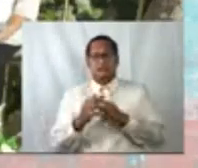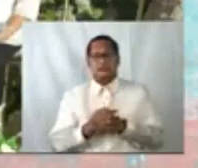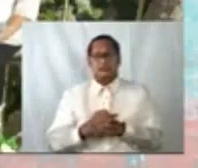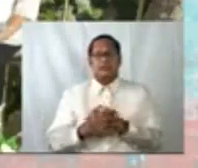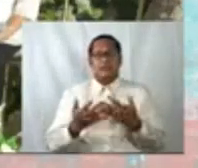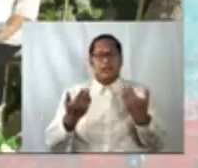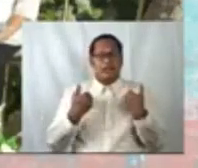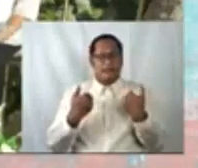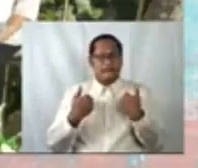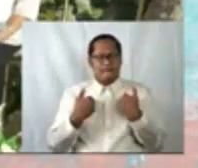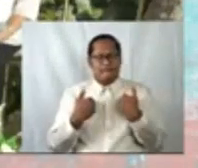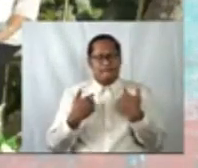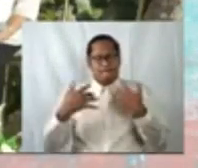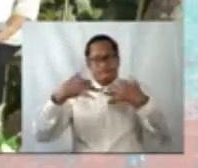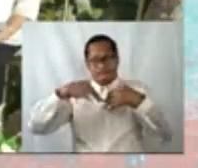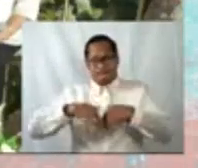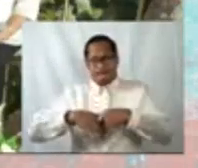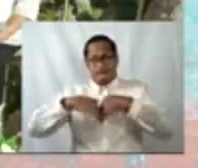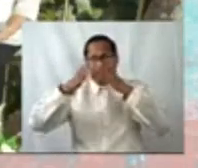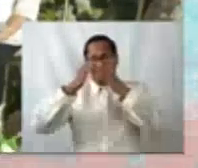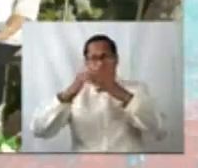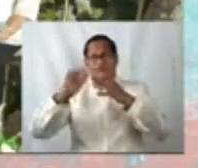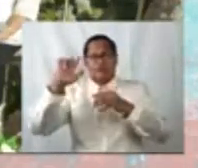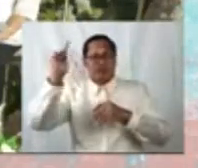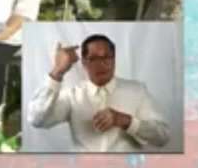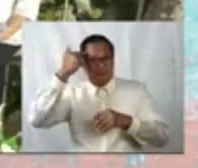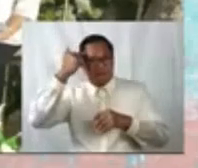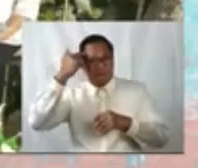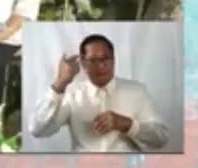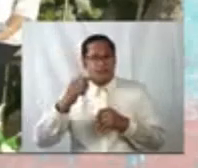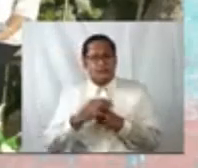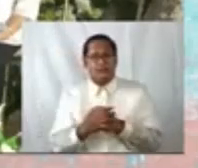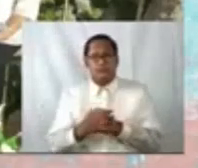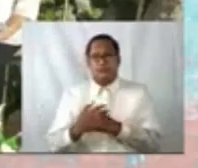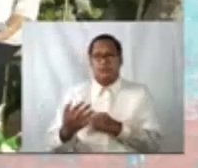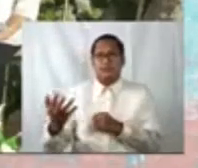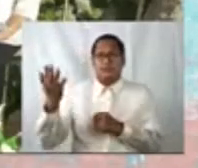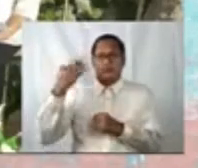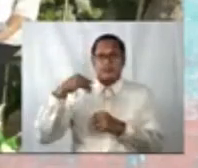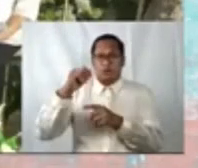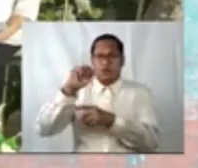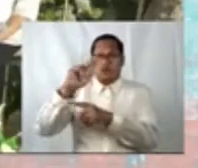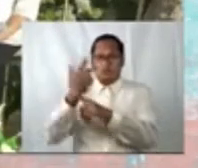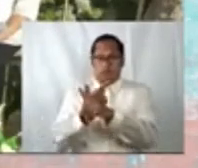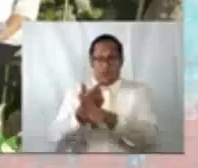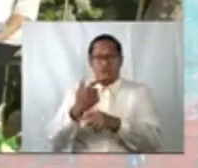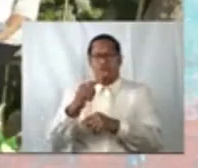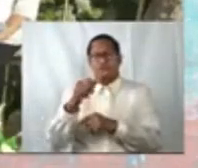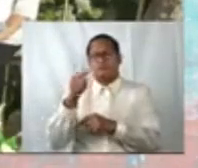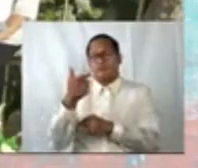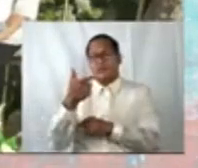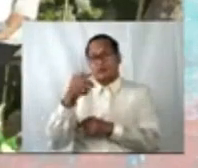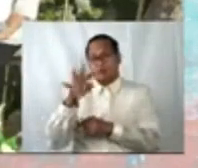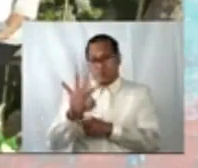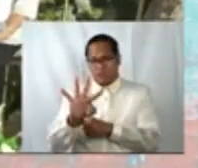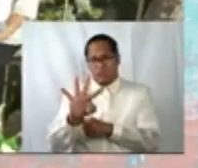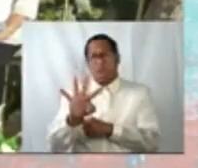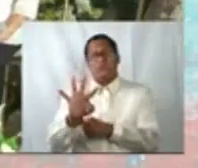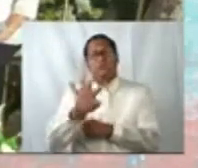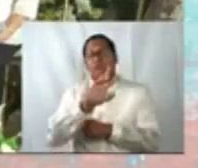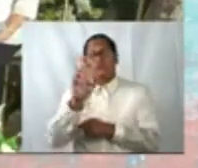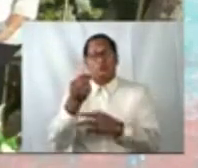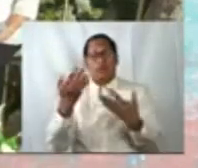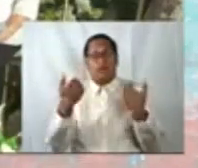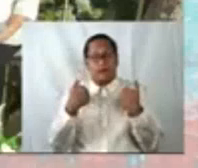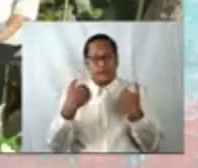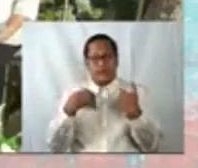nagkaroon ng pagtatatag ng pamahalaan noong Agosto 24 kung saan magkakaroon ng